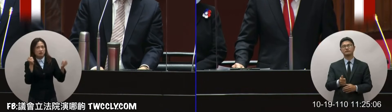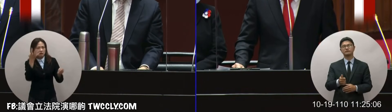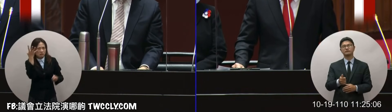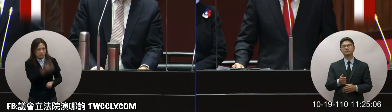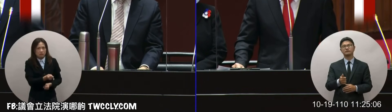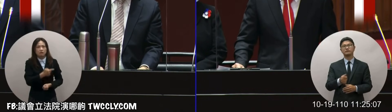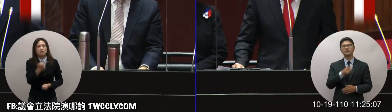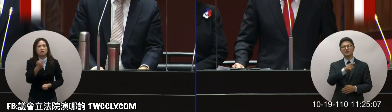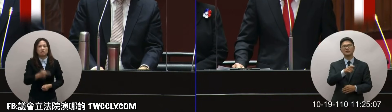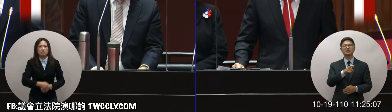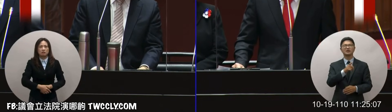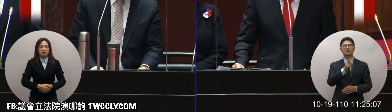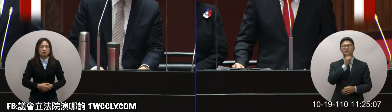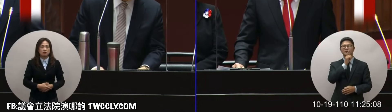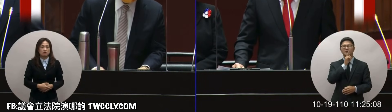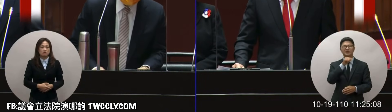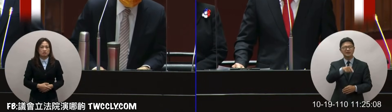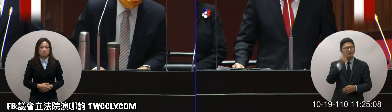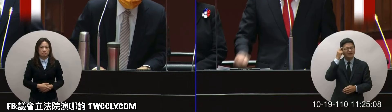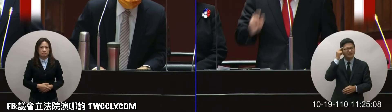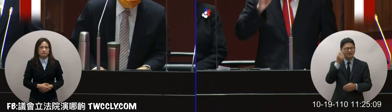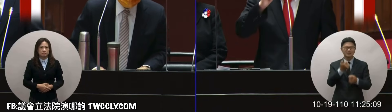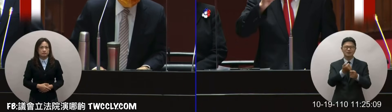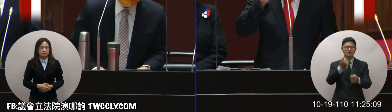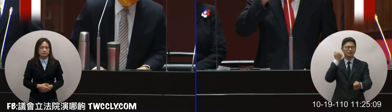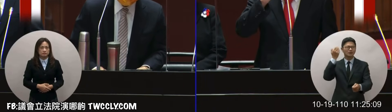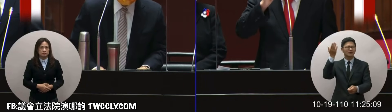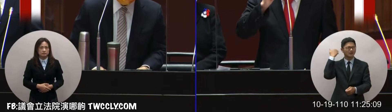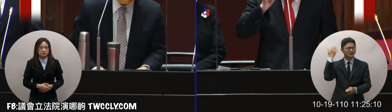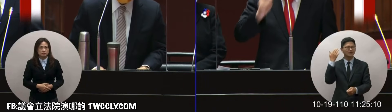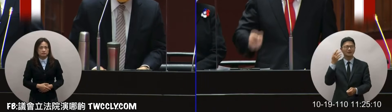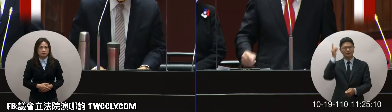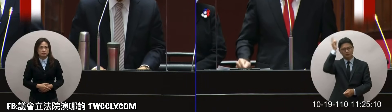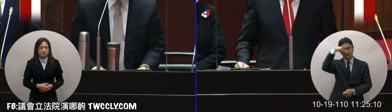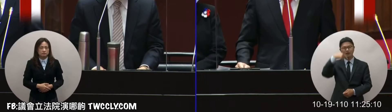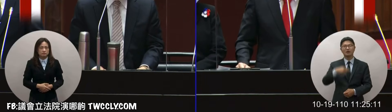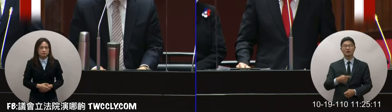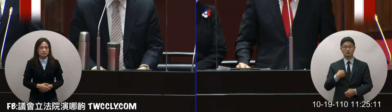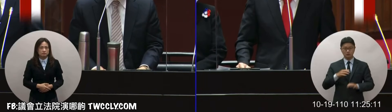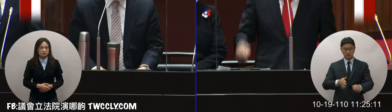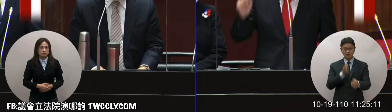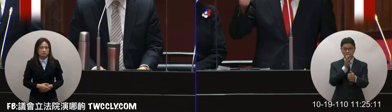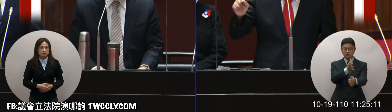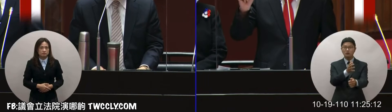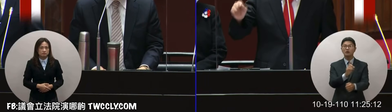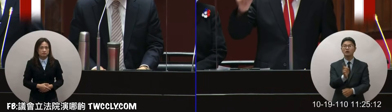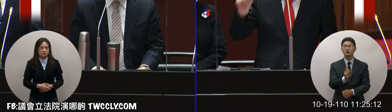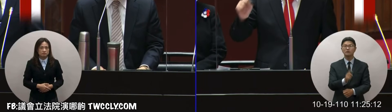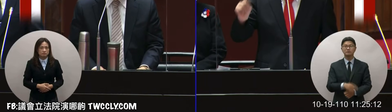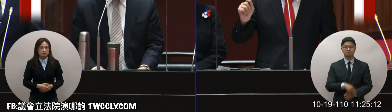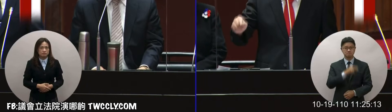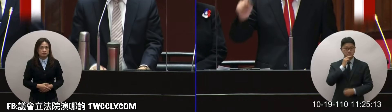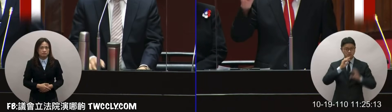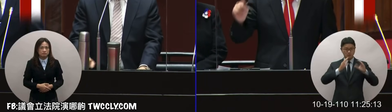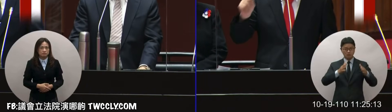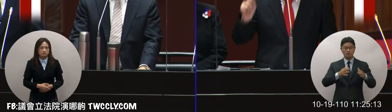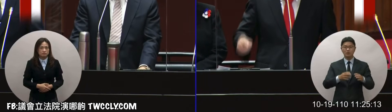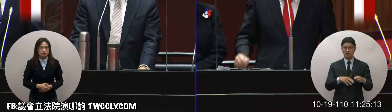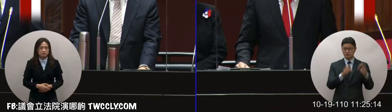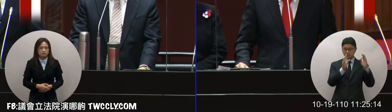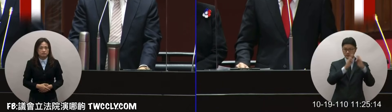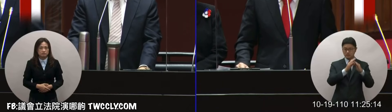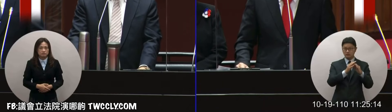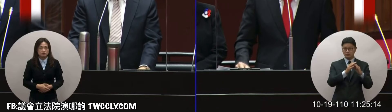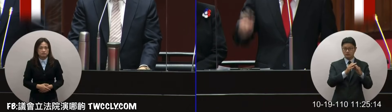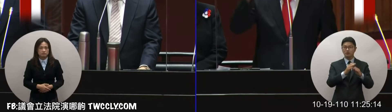是50年前的逻辑，本席现在请问你，你知道英国《金融时报》前天已经